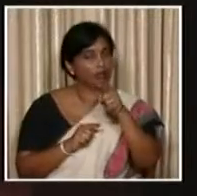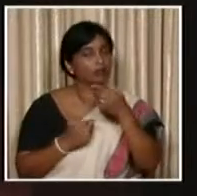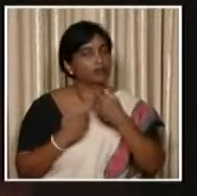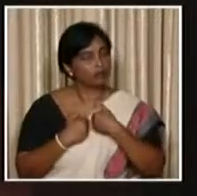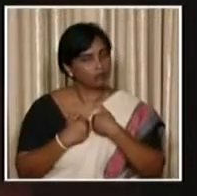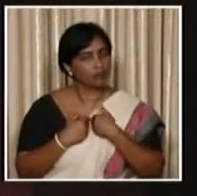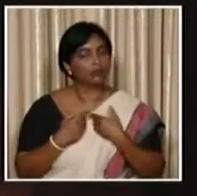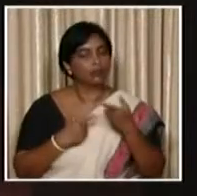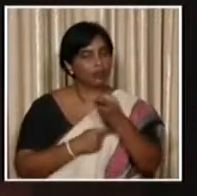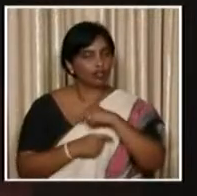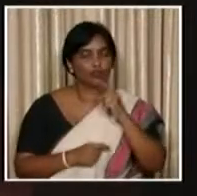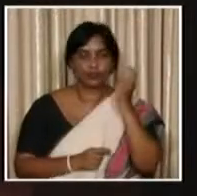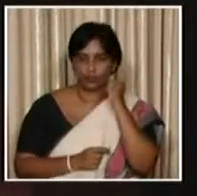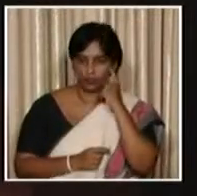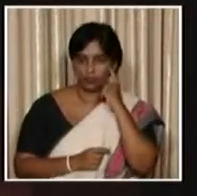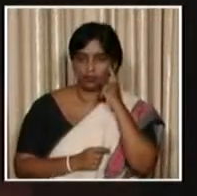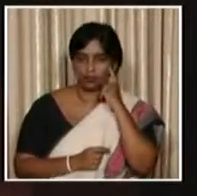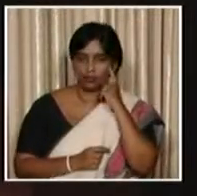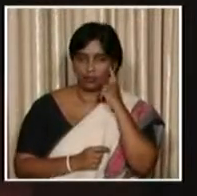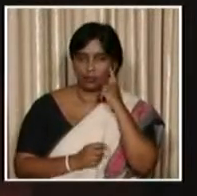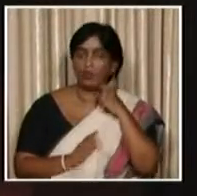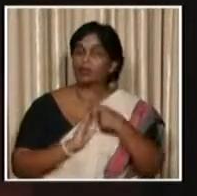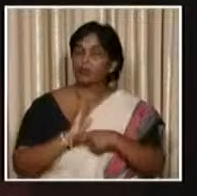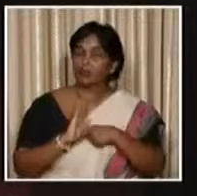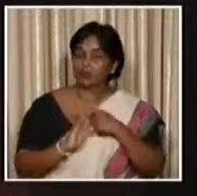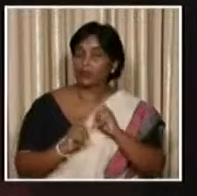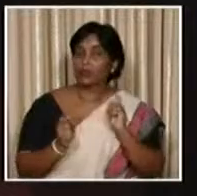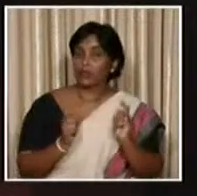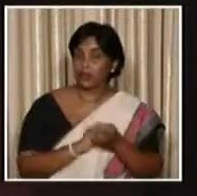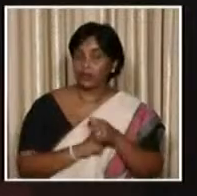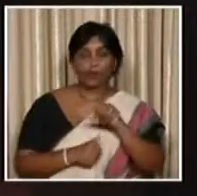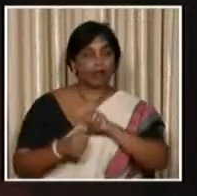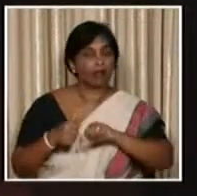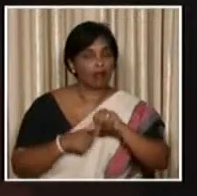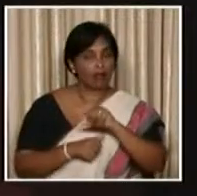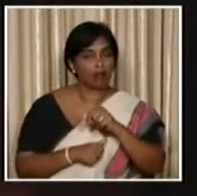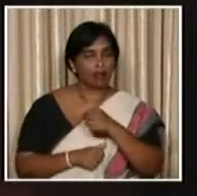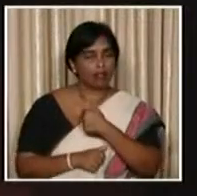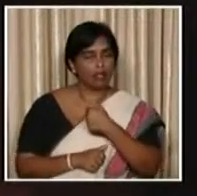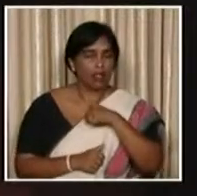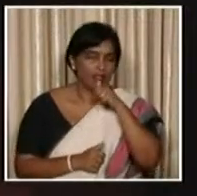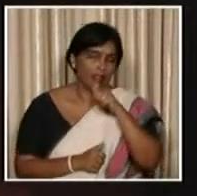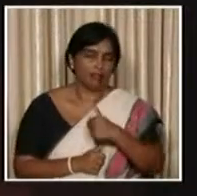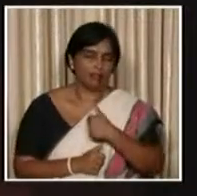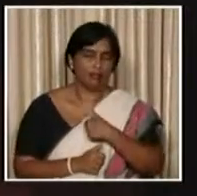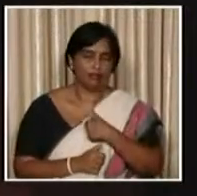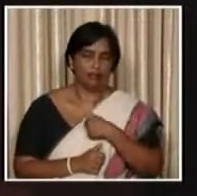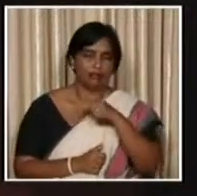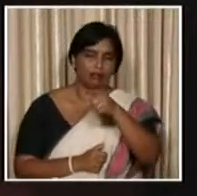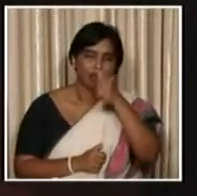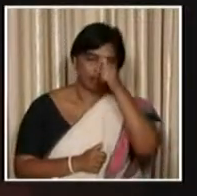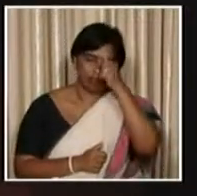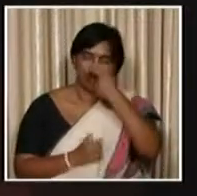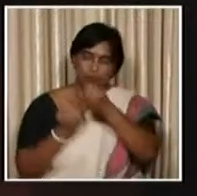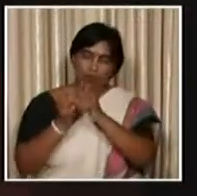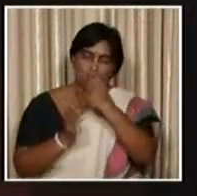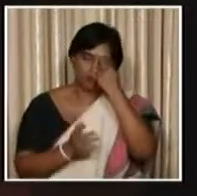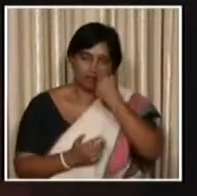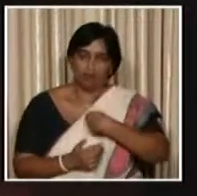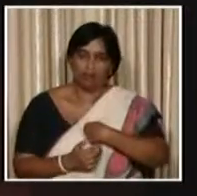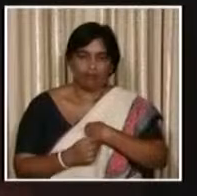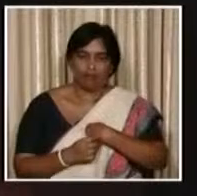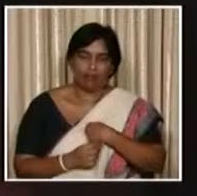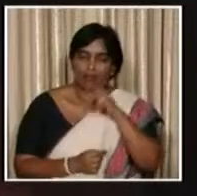අපි සියලු දෙනාම දන්නවනේ. ශ්‍රී ලංකා ක්‍රිකට් ආයතනයේ හදවතට එකව මම කියන්නේ. ඔබතුමත් හද සාක්ෂිය